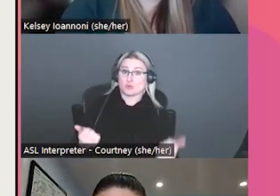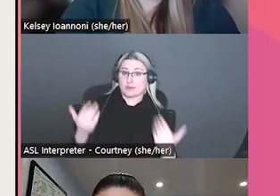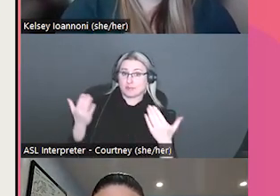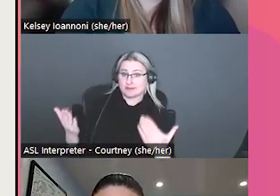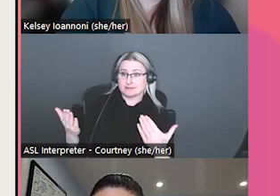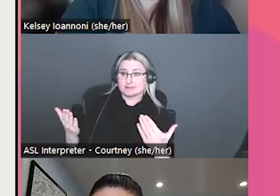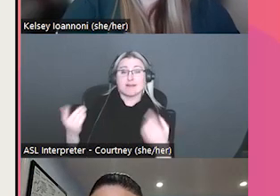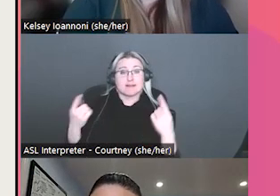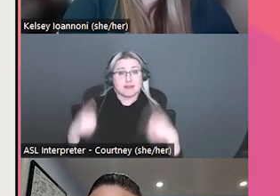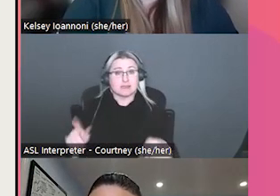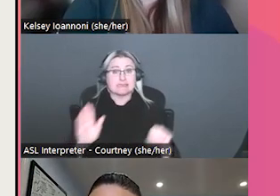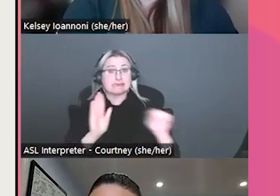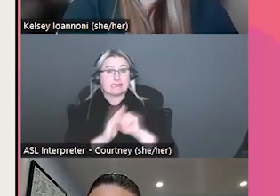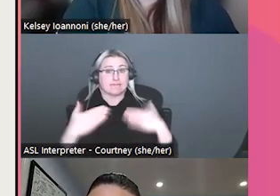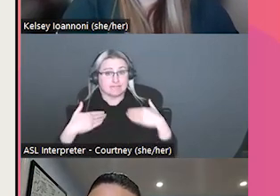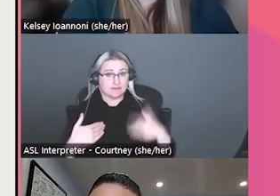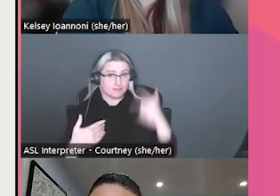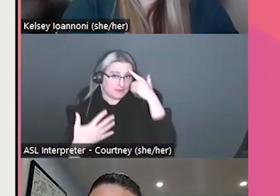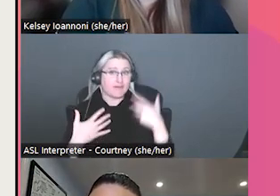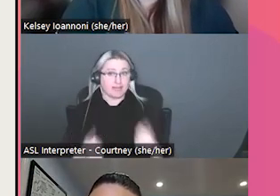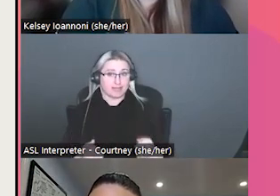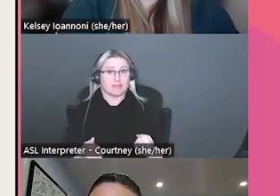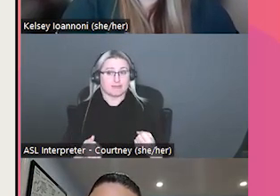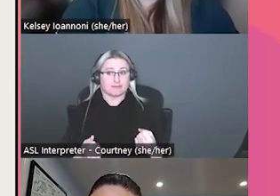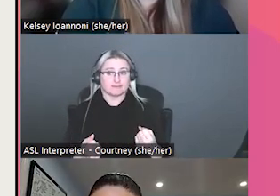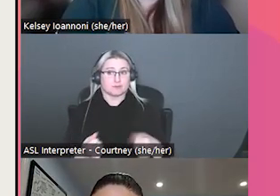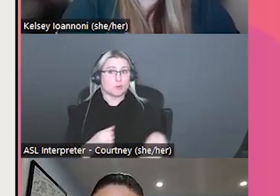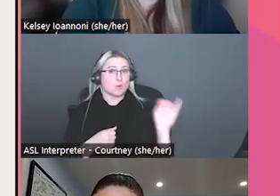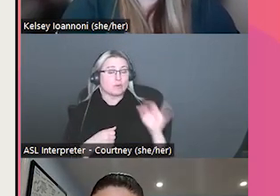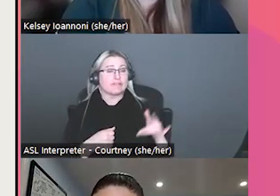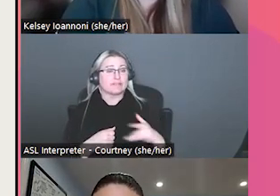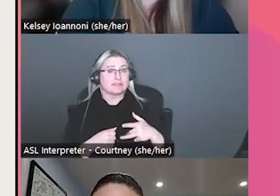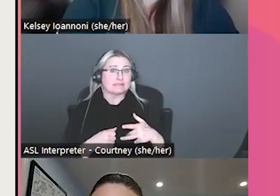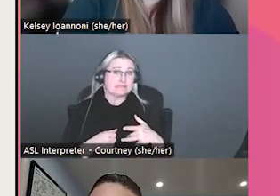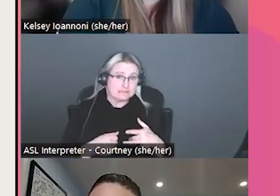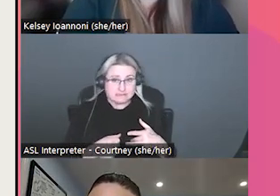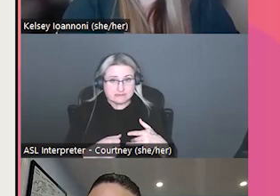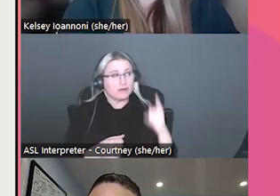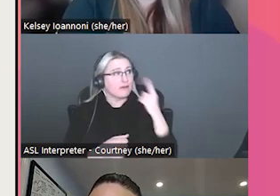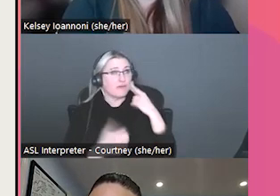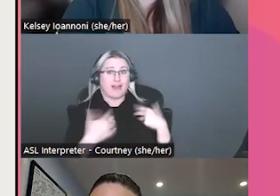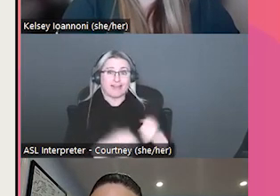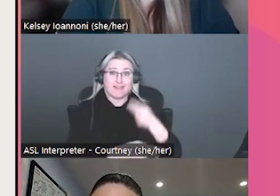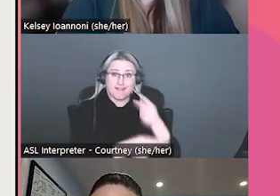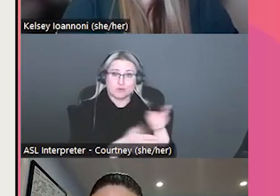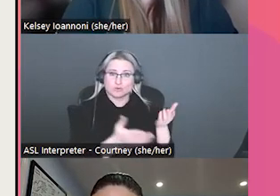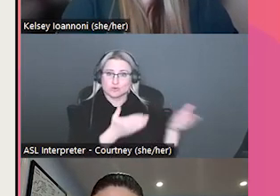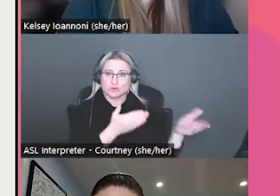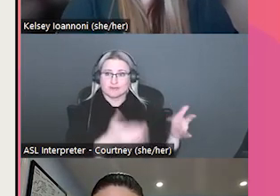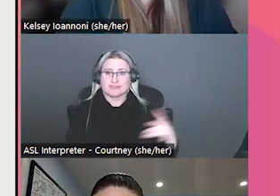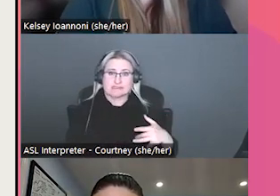Ces recommandations donc peuvent donc mener à des